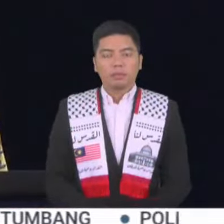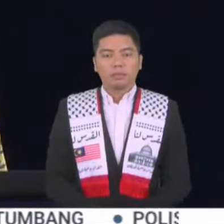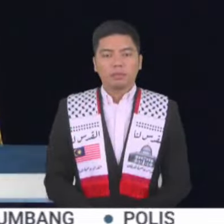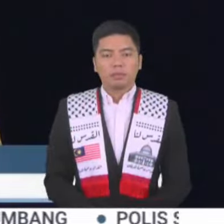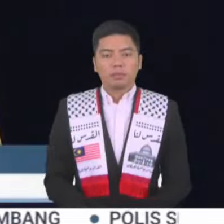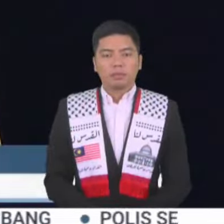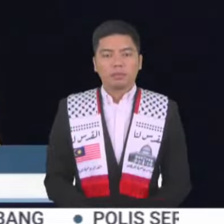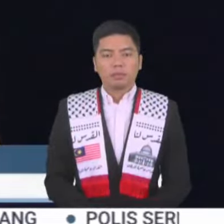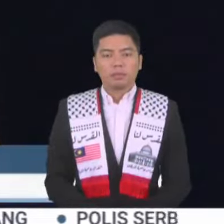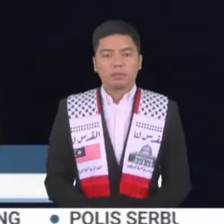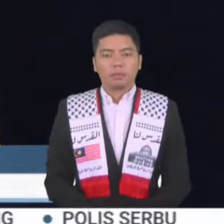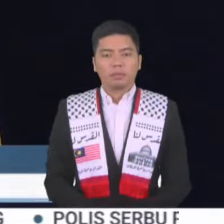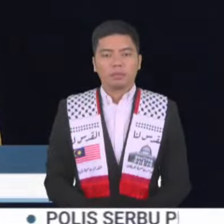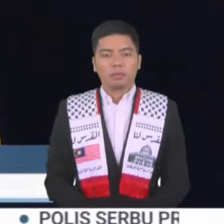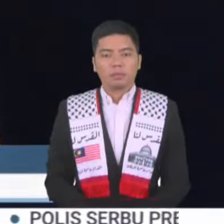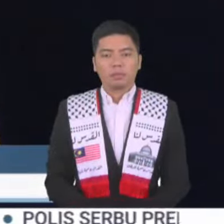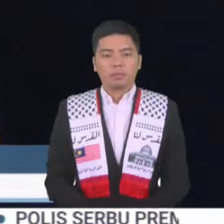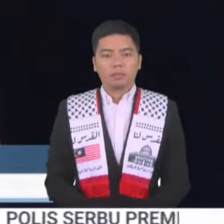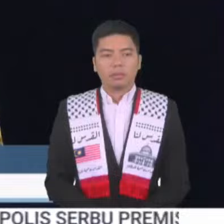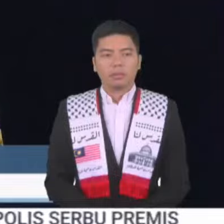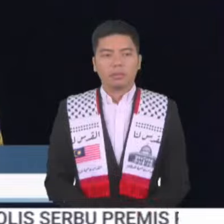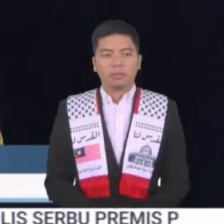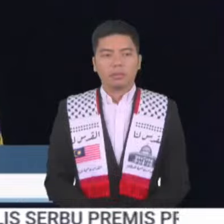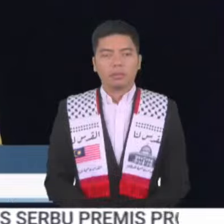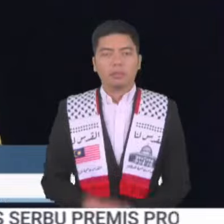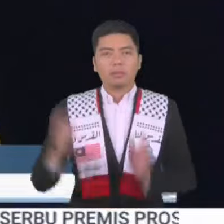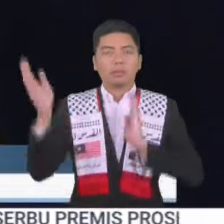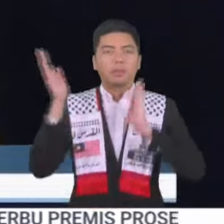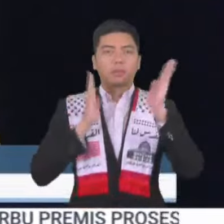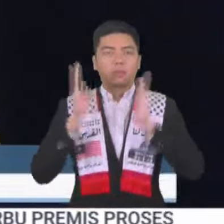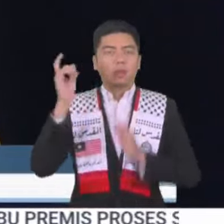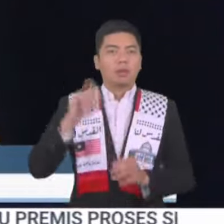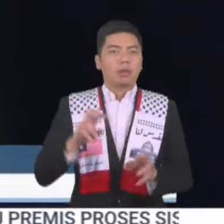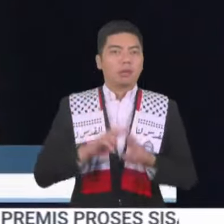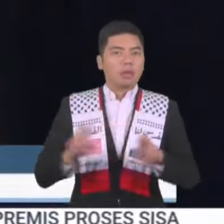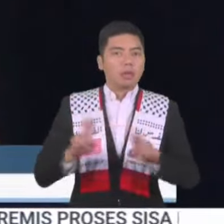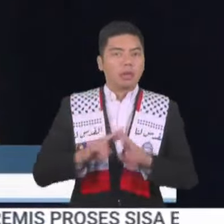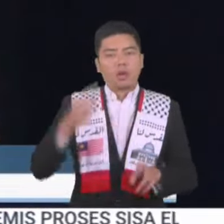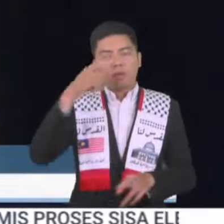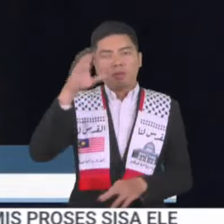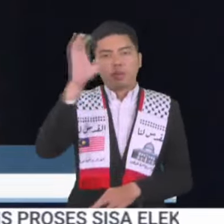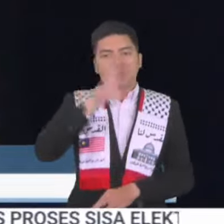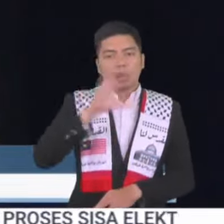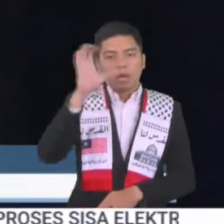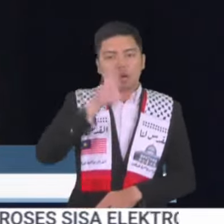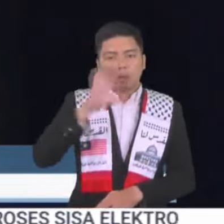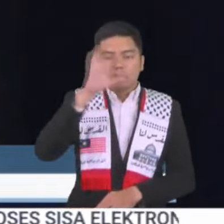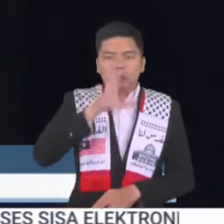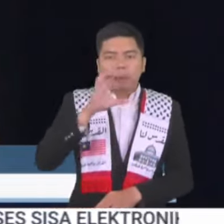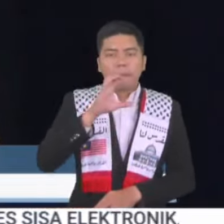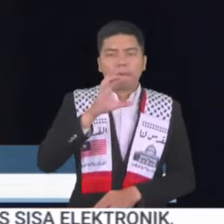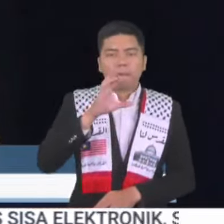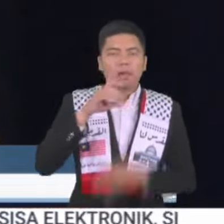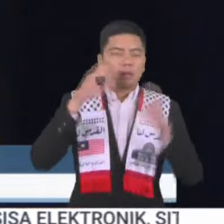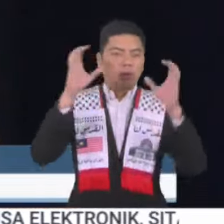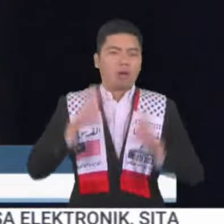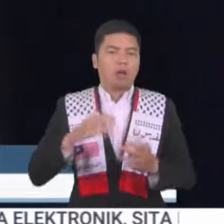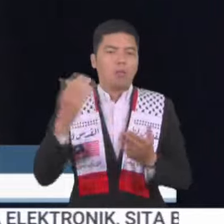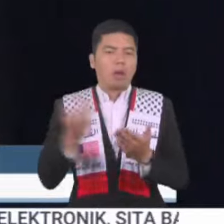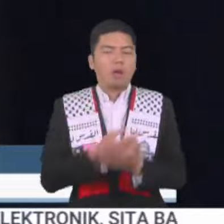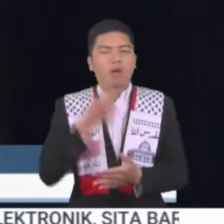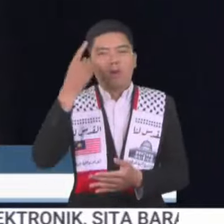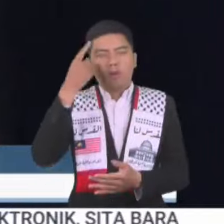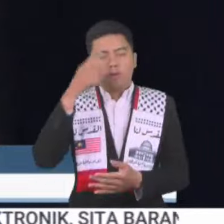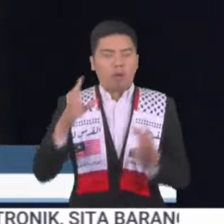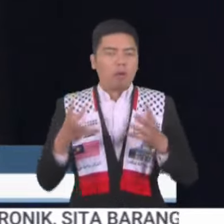Malaysia harus bersedia untuk mencari kaedah baru untuk menangani